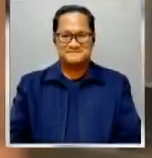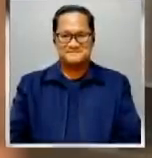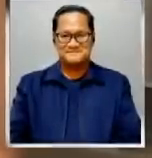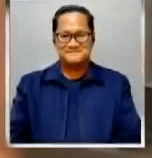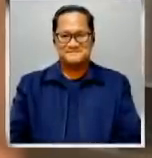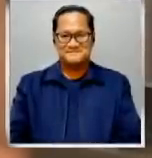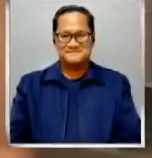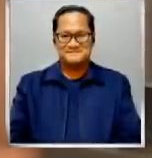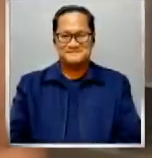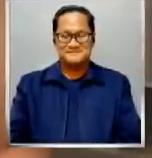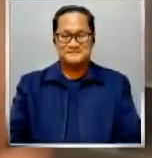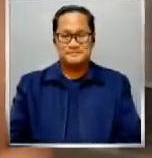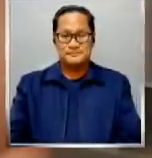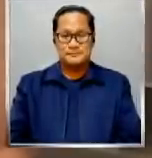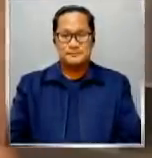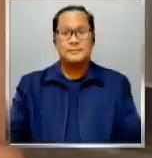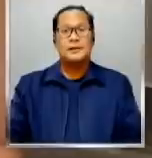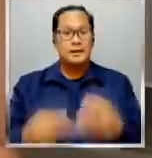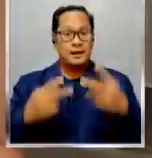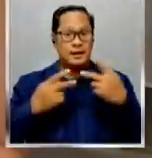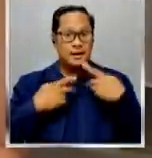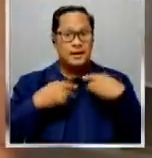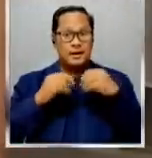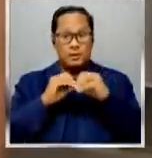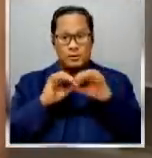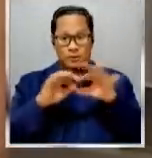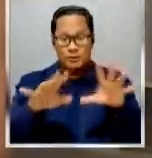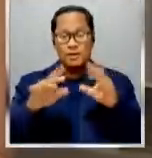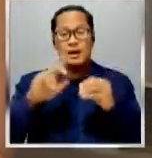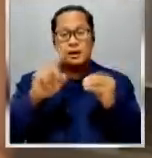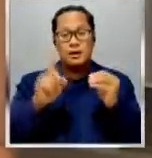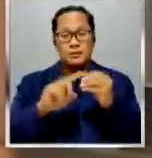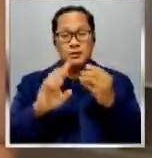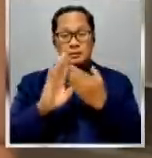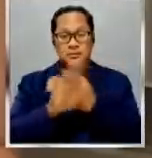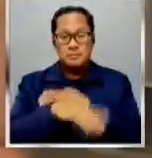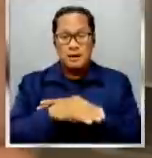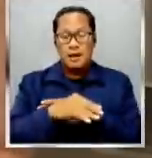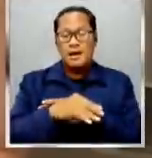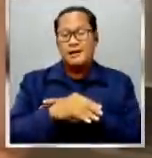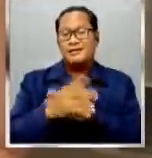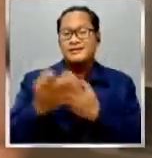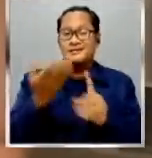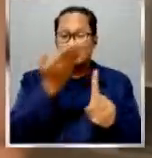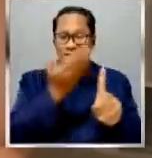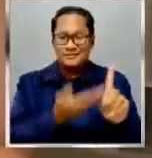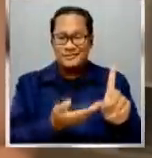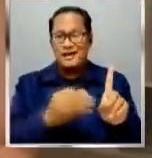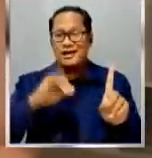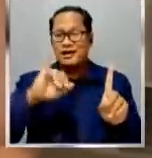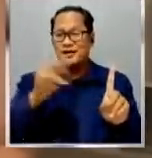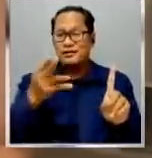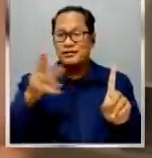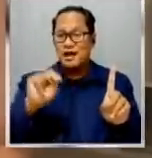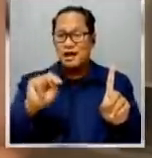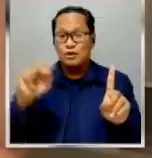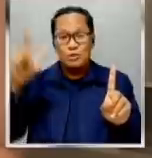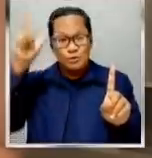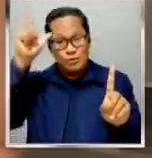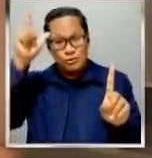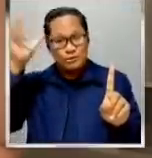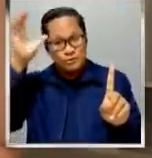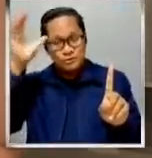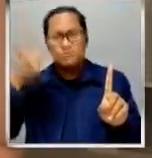Nag-trend sa social media ang TV comeback ng multi-awarded actor at matinee idol na si John Lloyd Cruz. Naging emotional at tila